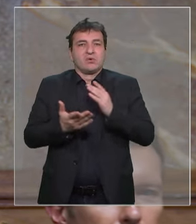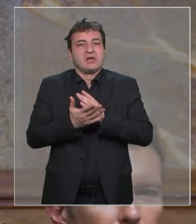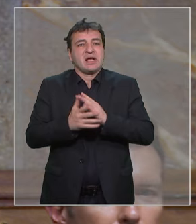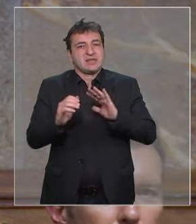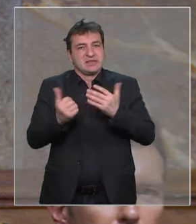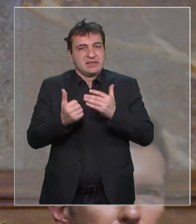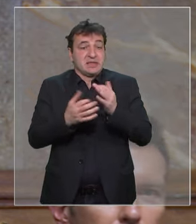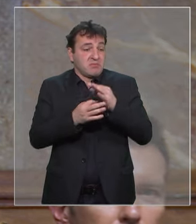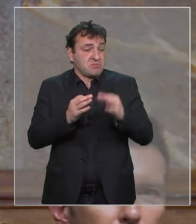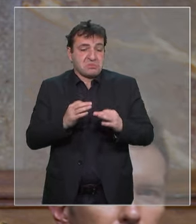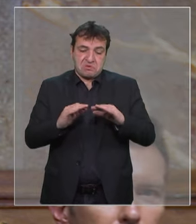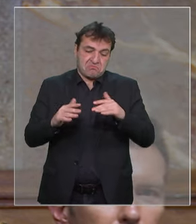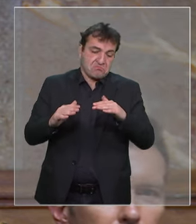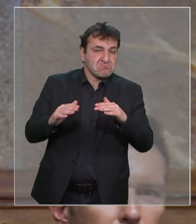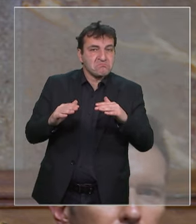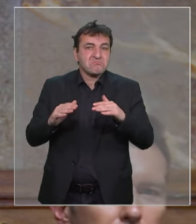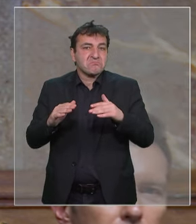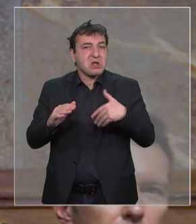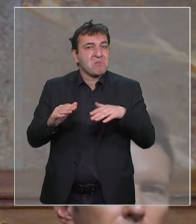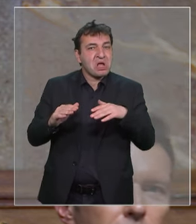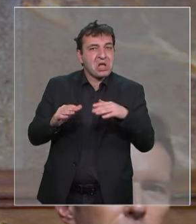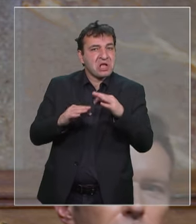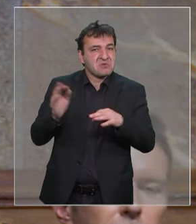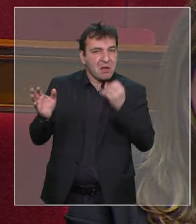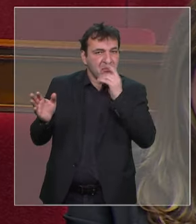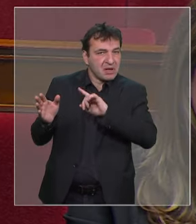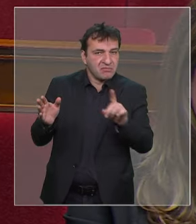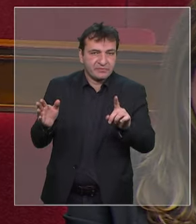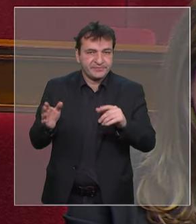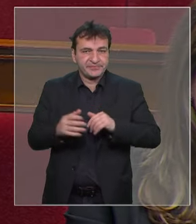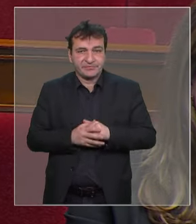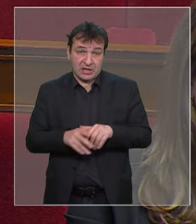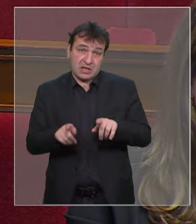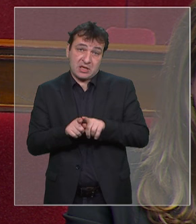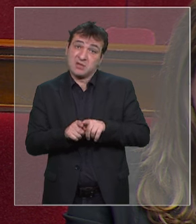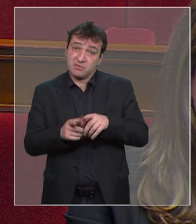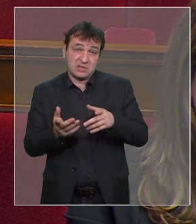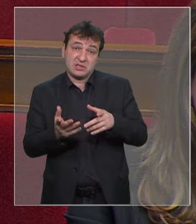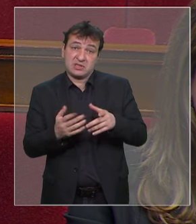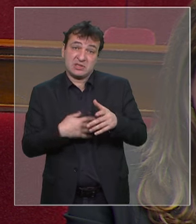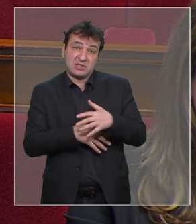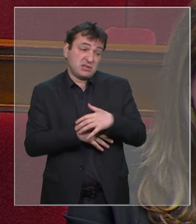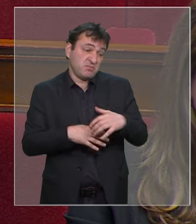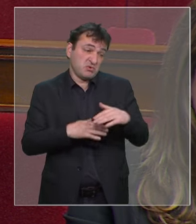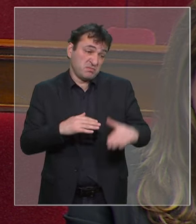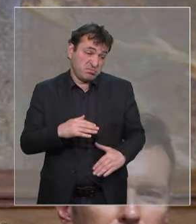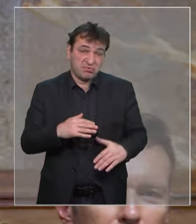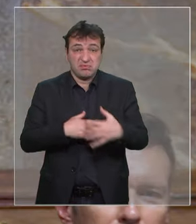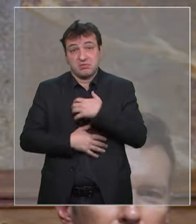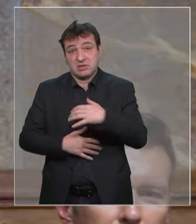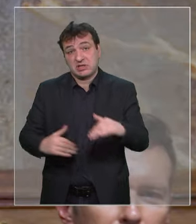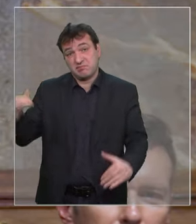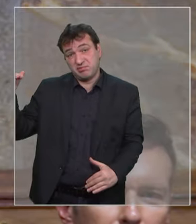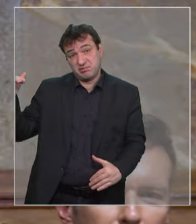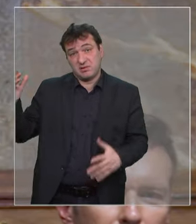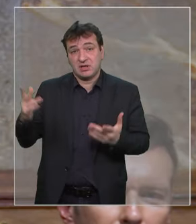nos résultats ne sont pas bons en la matière et sont inégalitaires, comme nous le constatons à longueur d'audition avec ma collègue Annie Genevard